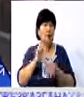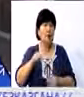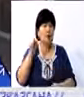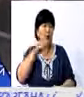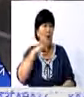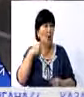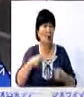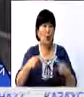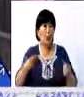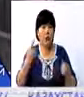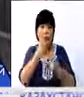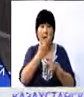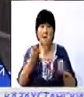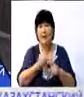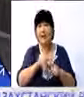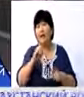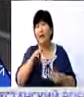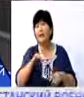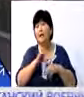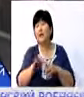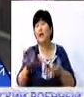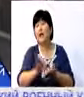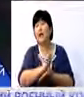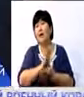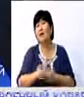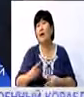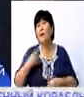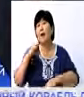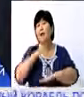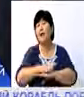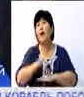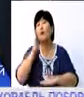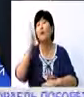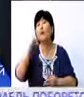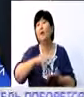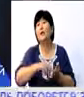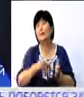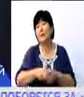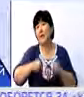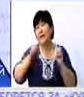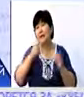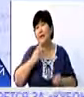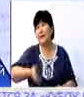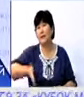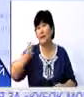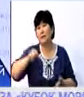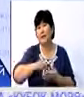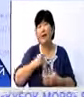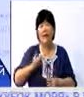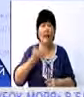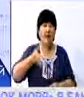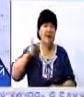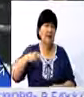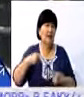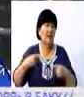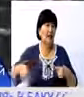много другой информации. Для айтишников мы проводим бесплатные мастер-классы. В будущем планируем проводить специальные семинары с участием лекторов из разных